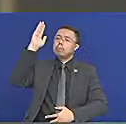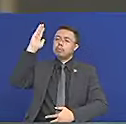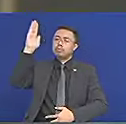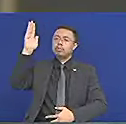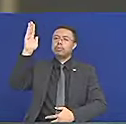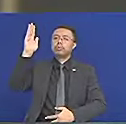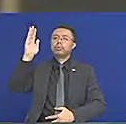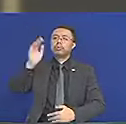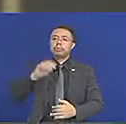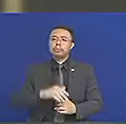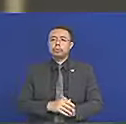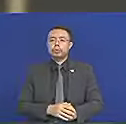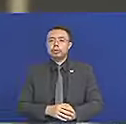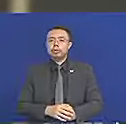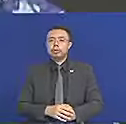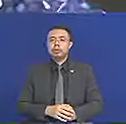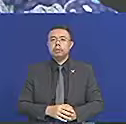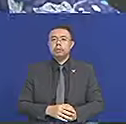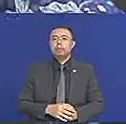kepadamu,